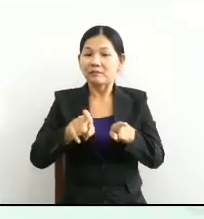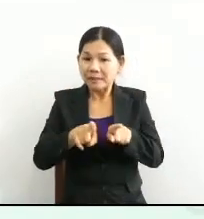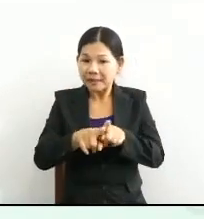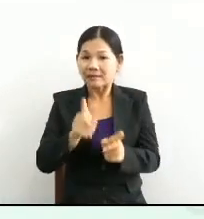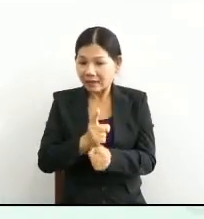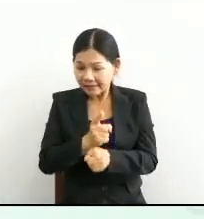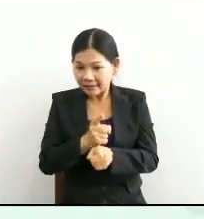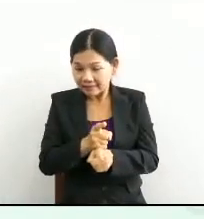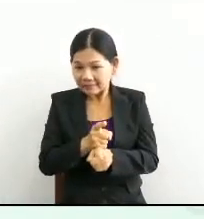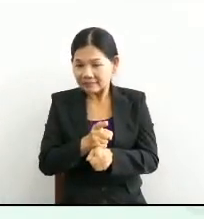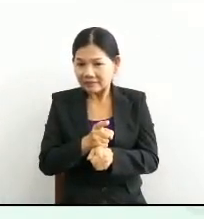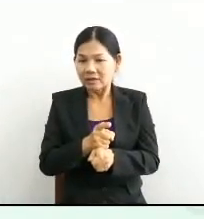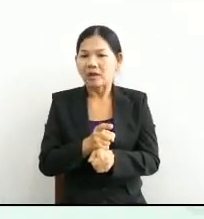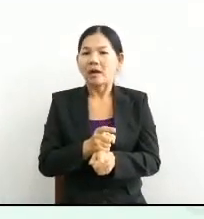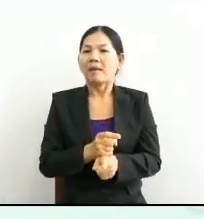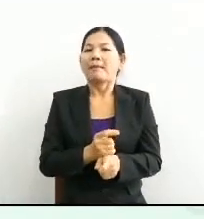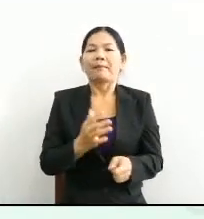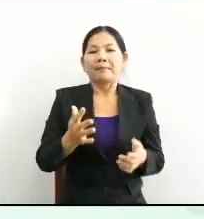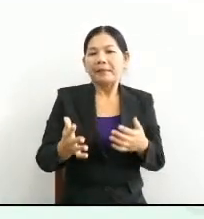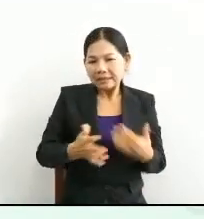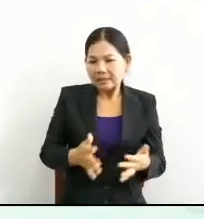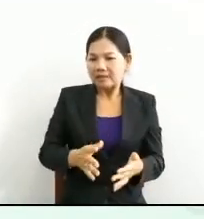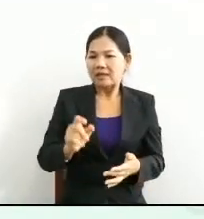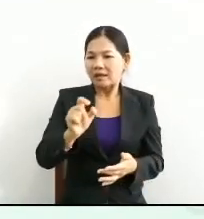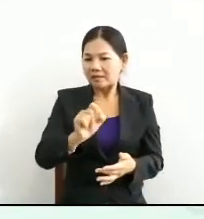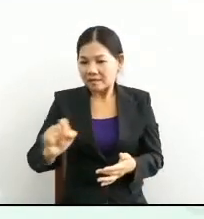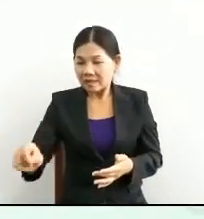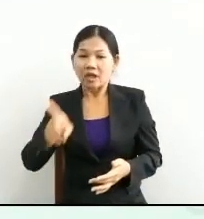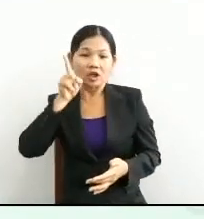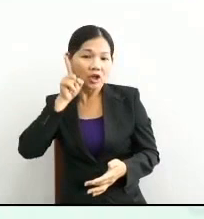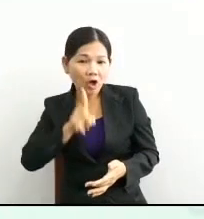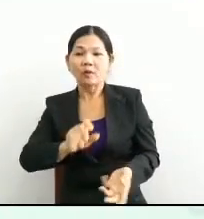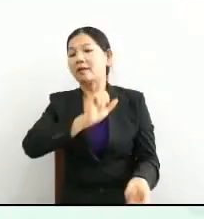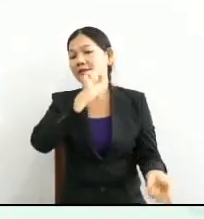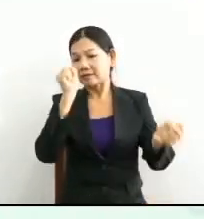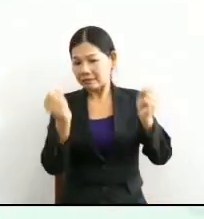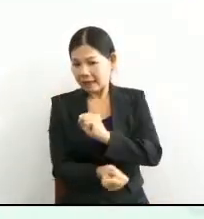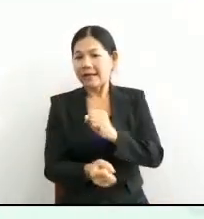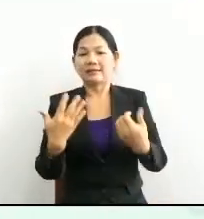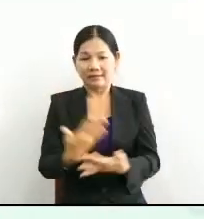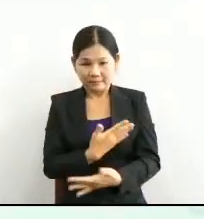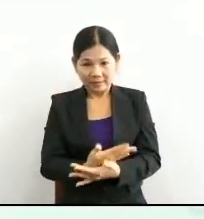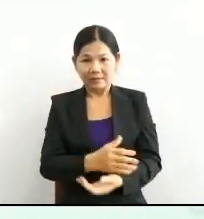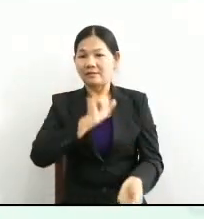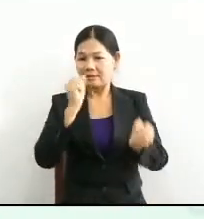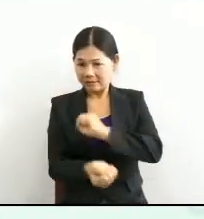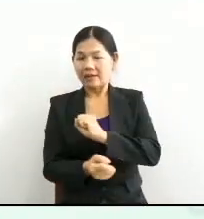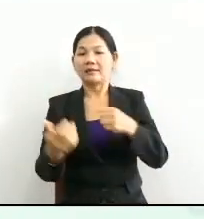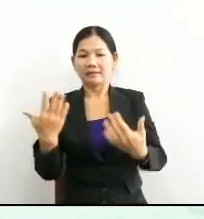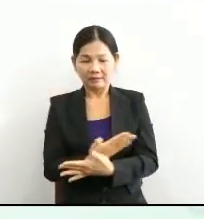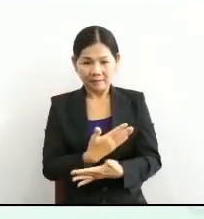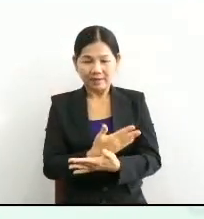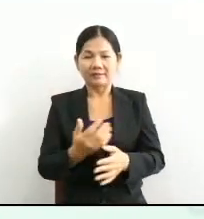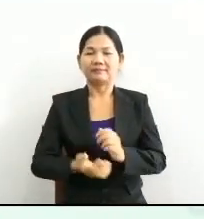mơ bà sân bà toàn bà sạc lo tế con ai sợ xe ạ à, sợ để trầm trời nơi chẳng lọc nào